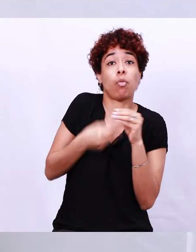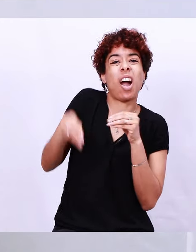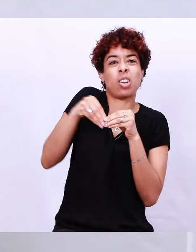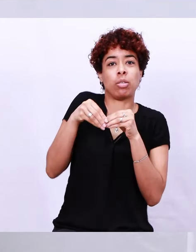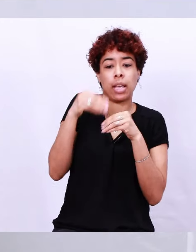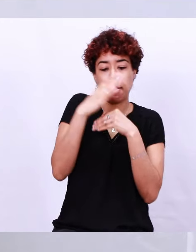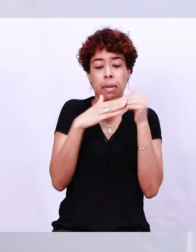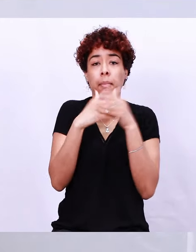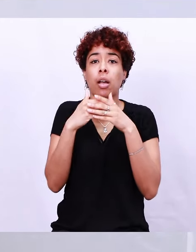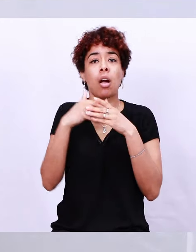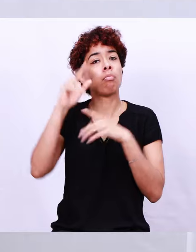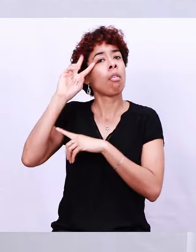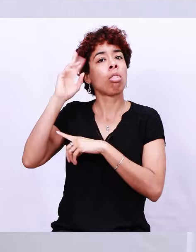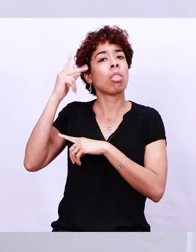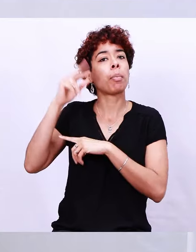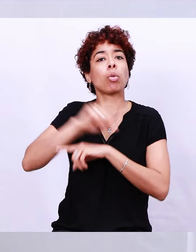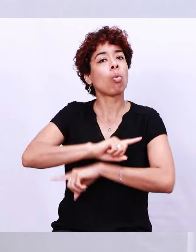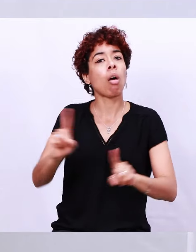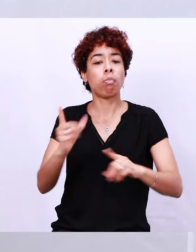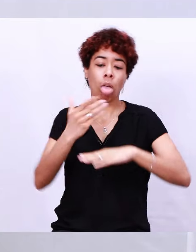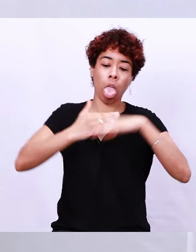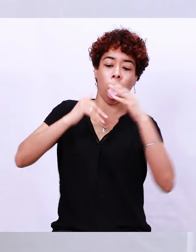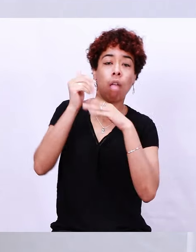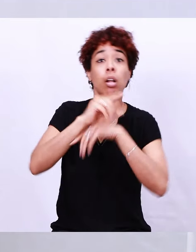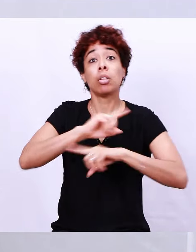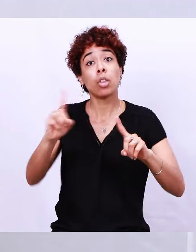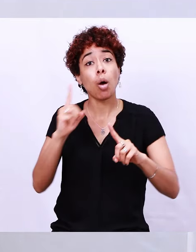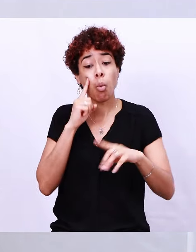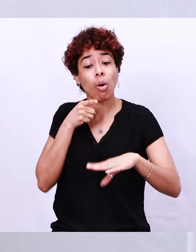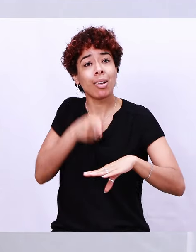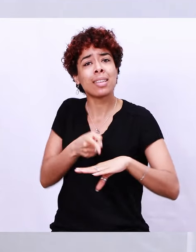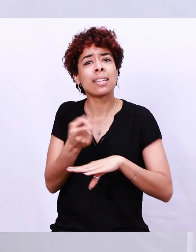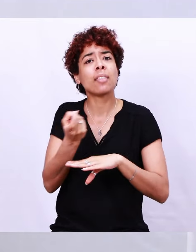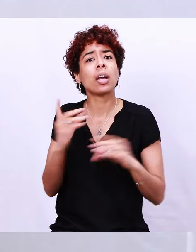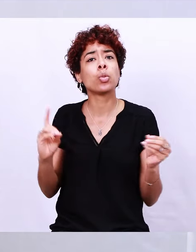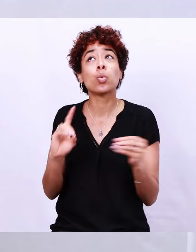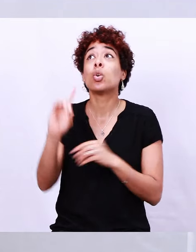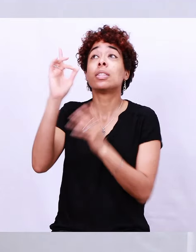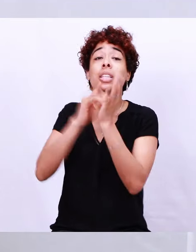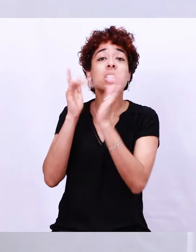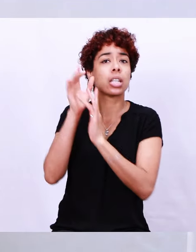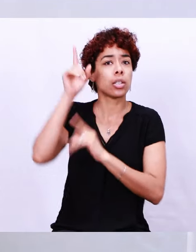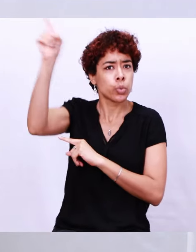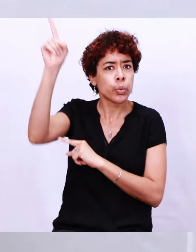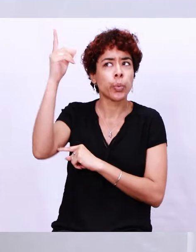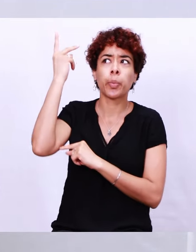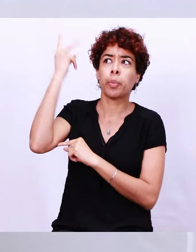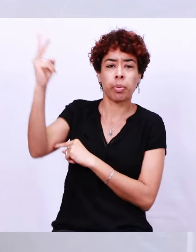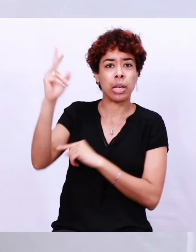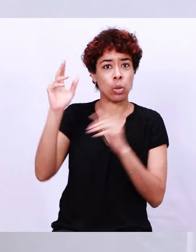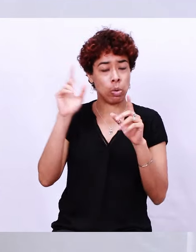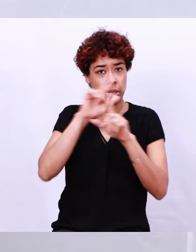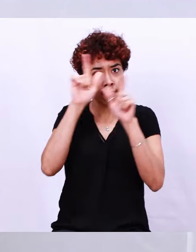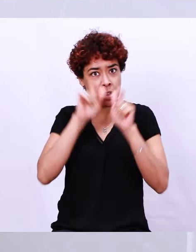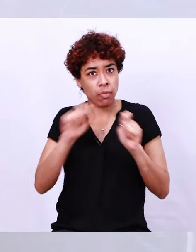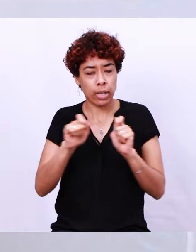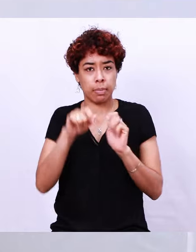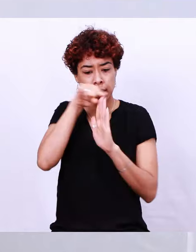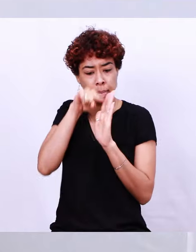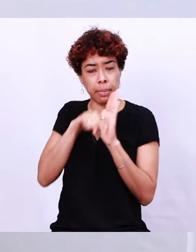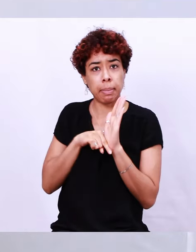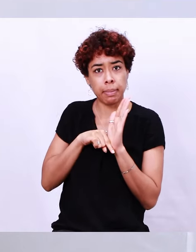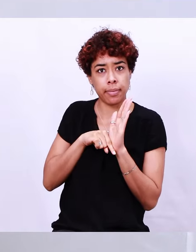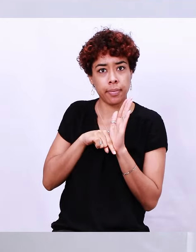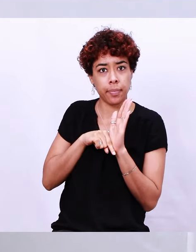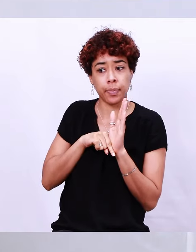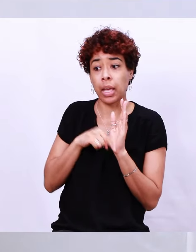n'importe quelle manière parce que c'est l'édifice de Dieu c'est l'Église de Jésus-Christ il y a des choses qu'on doit respecter et qu'on doit établir parce que